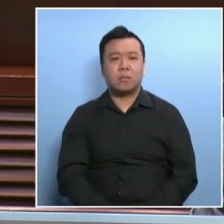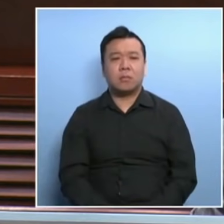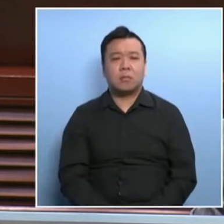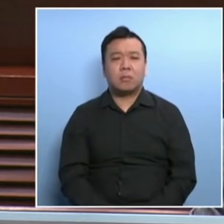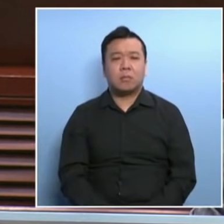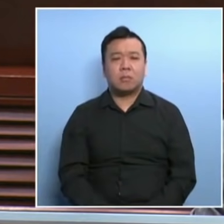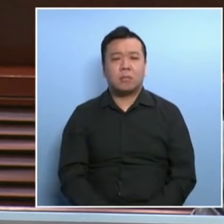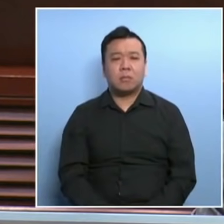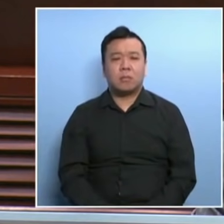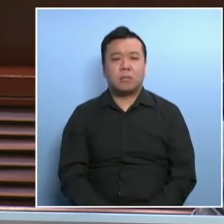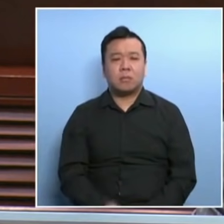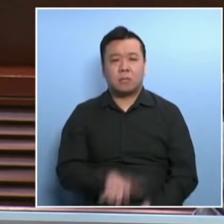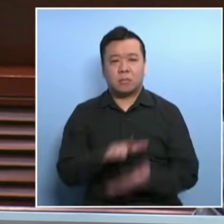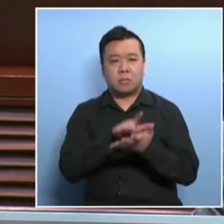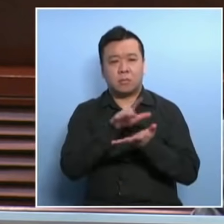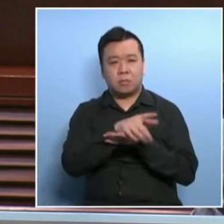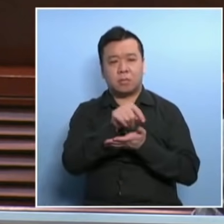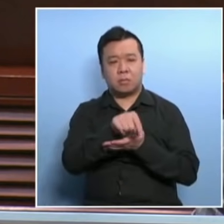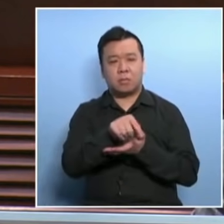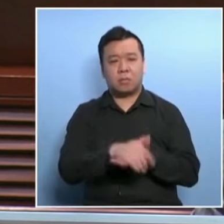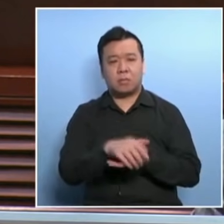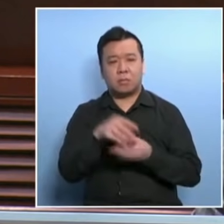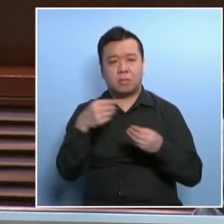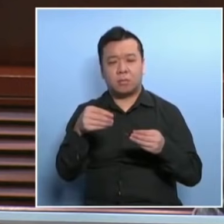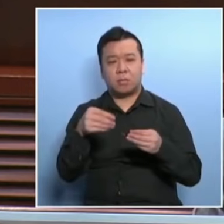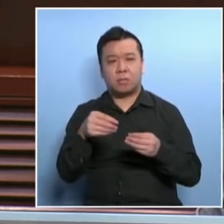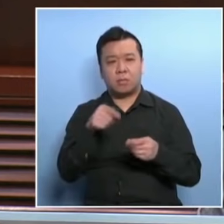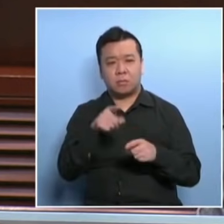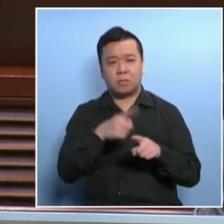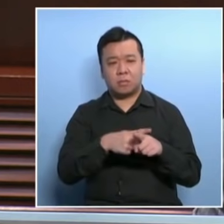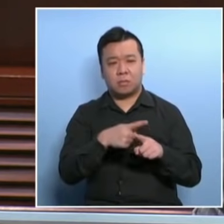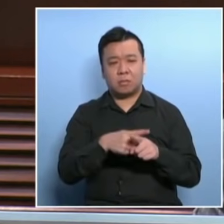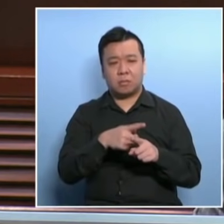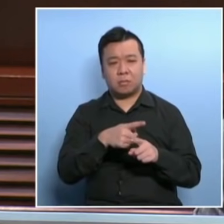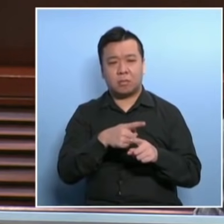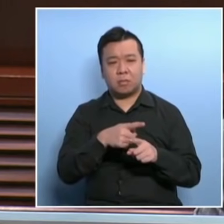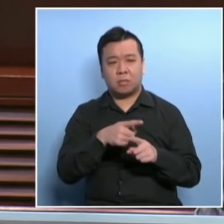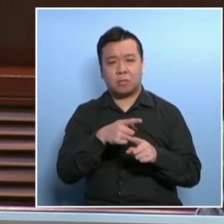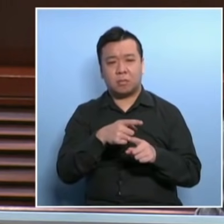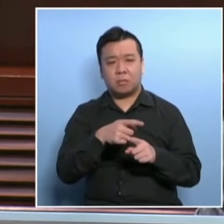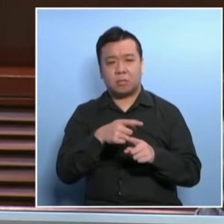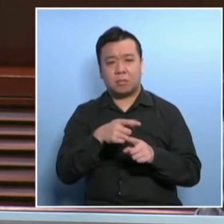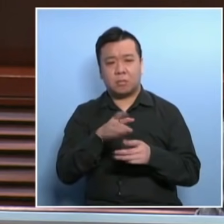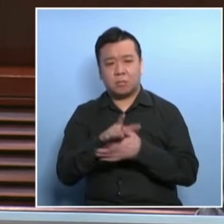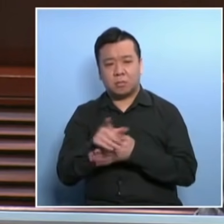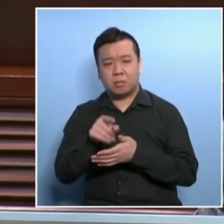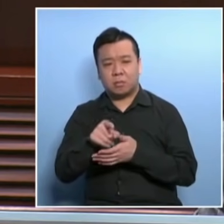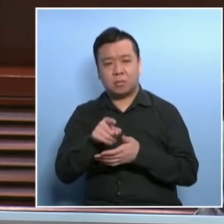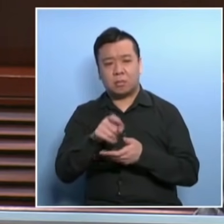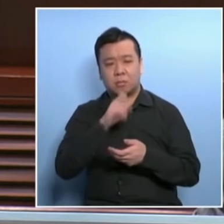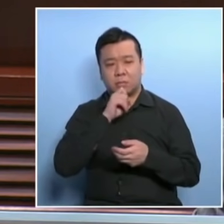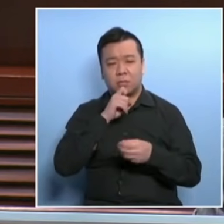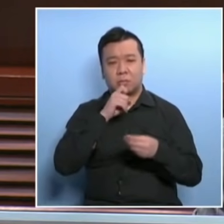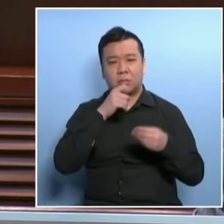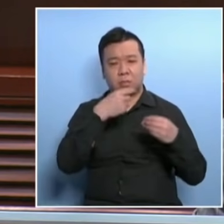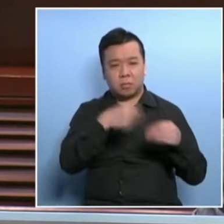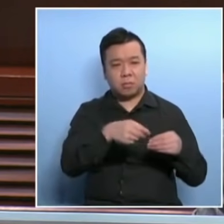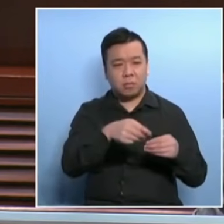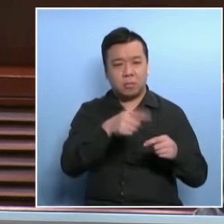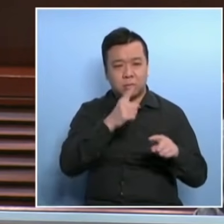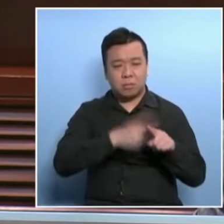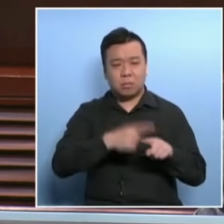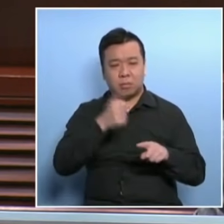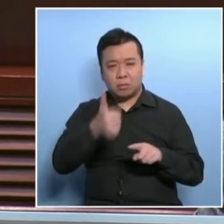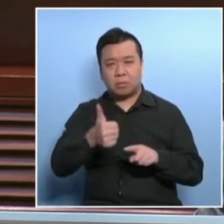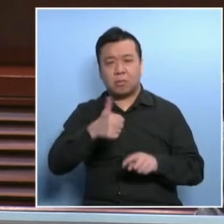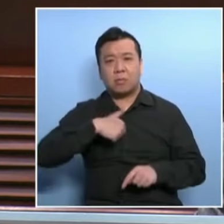個專業。教育唔係一個 profession， 教育係一個 vocation 嚟嘅。一個好